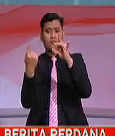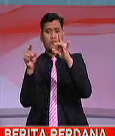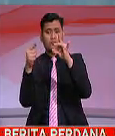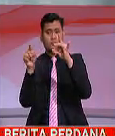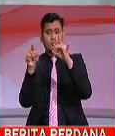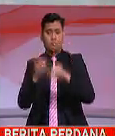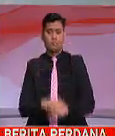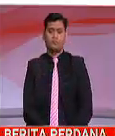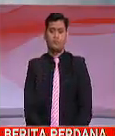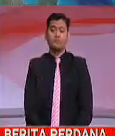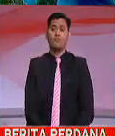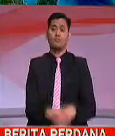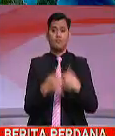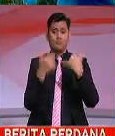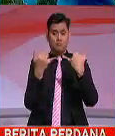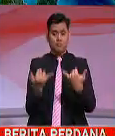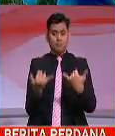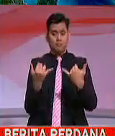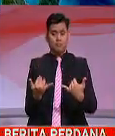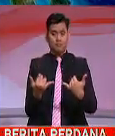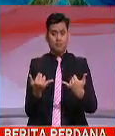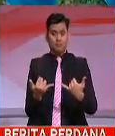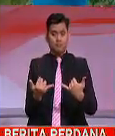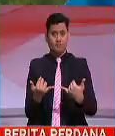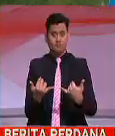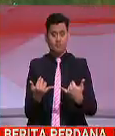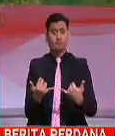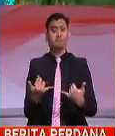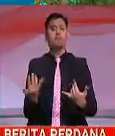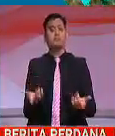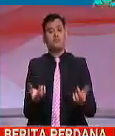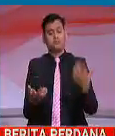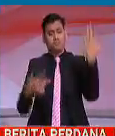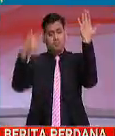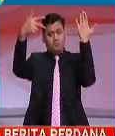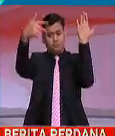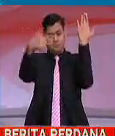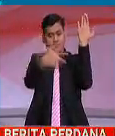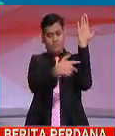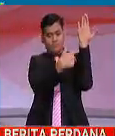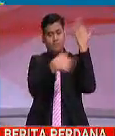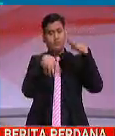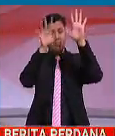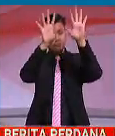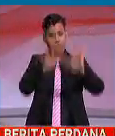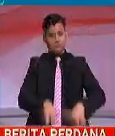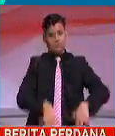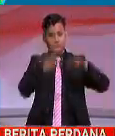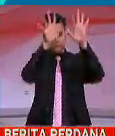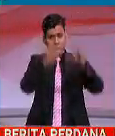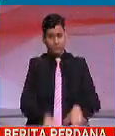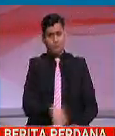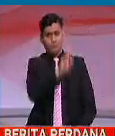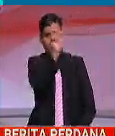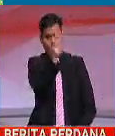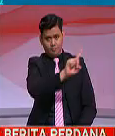2020. Seterusnya, kita perhatikan kepada paparan imej gema radar di semenanjung Malaysia. Hujan dan juga ribut petir yang sedang berlaku di